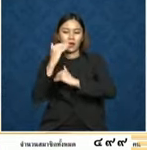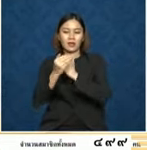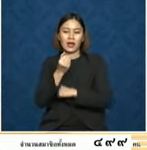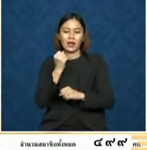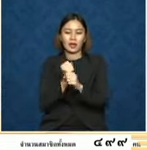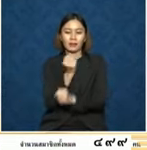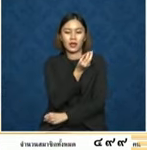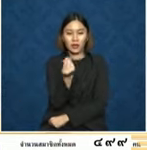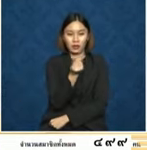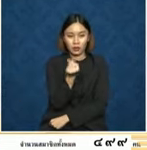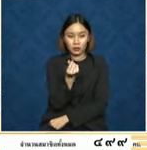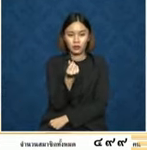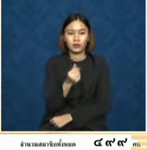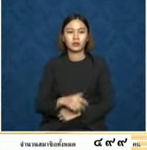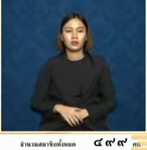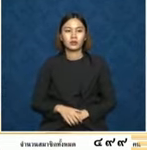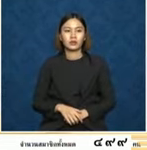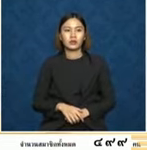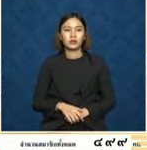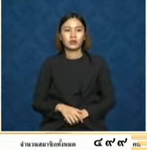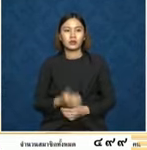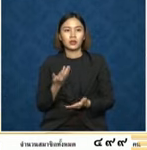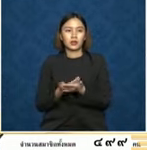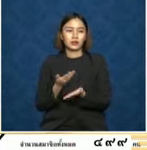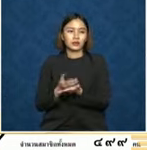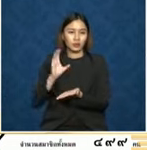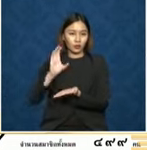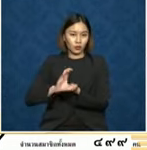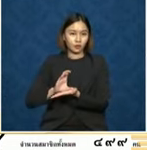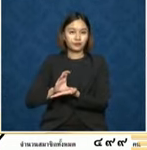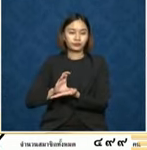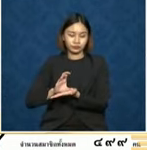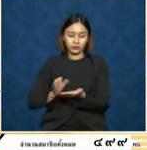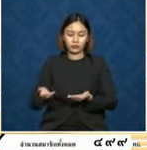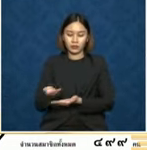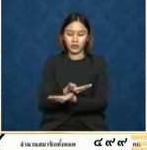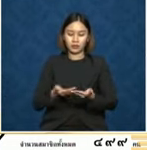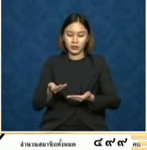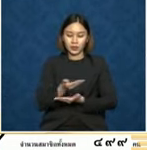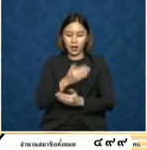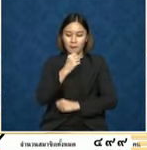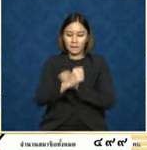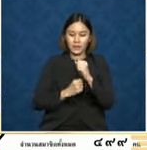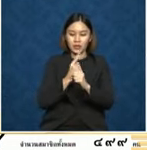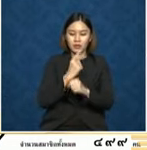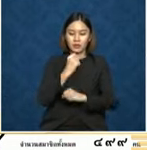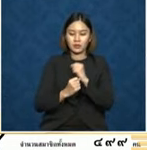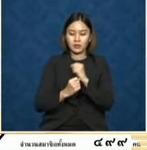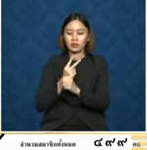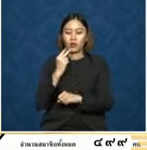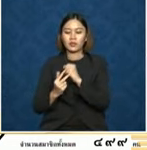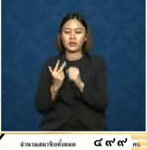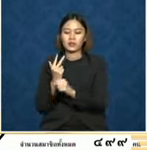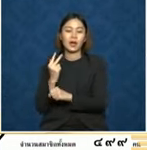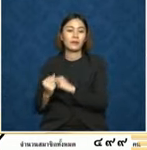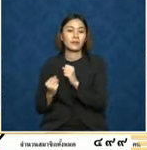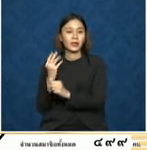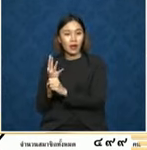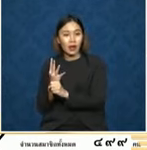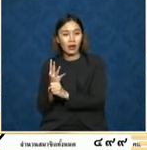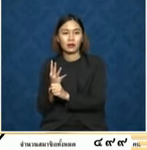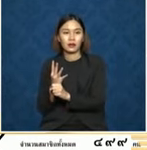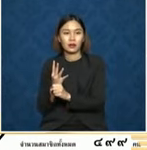เร็วแล้วก็เงินงบประมาณนะครับต้องพิจารณากัน1ปี2ปี3ปี5ปีหรือระยะ